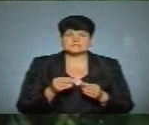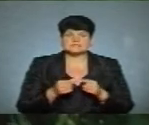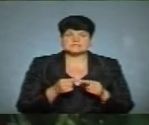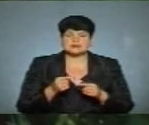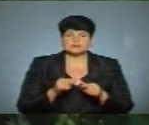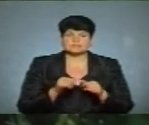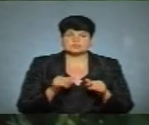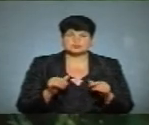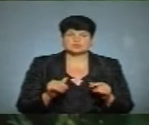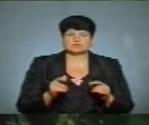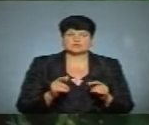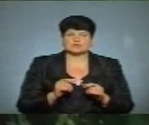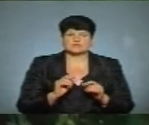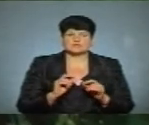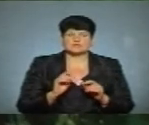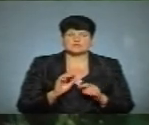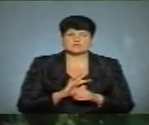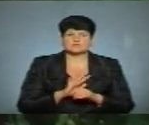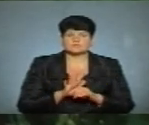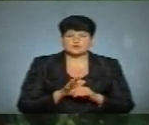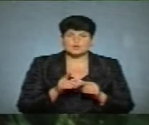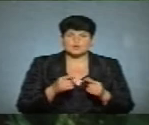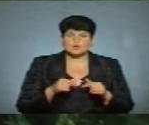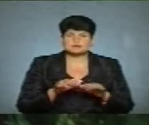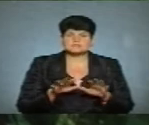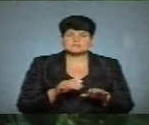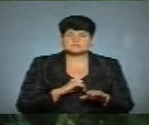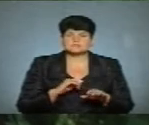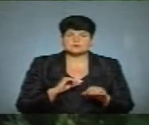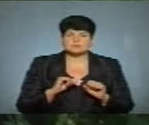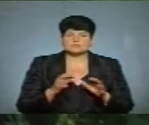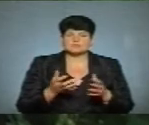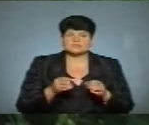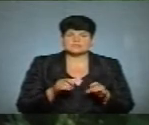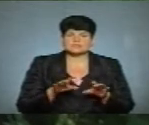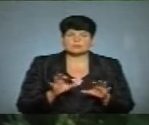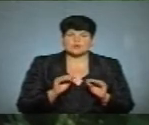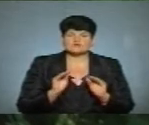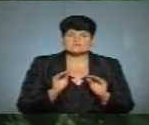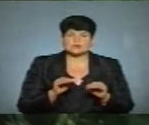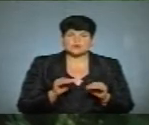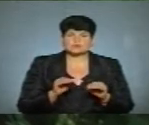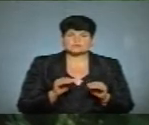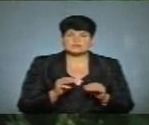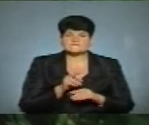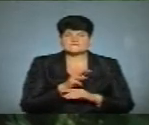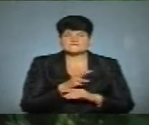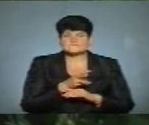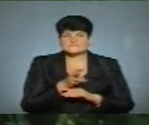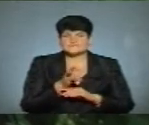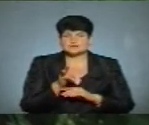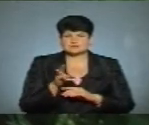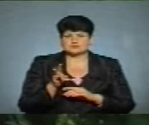цього COVID-19 органами місцевого самоврядування було прийнято рішення про встановлення відеоспостереження